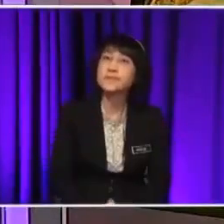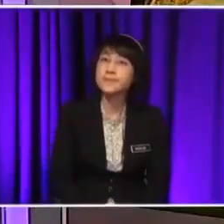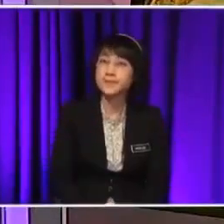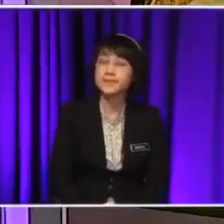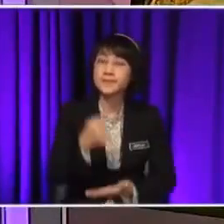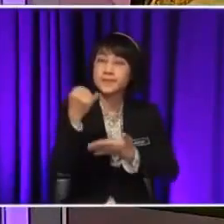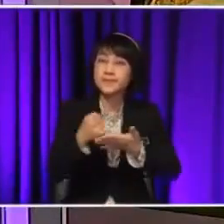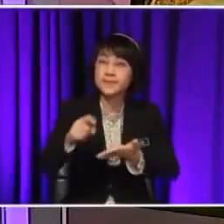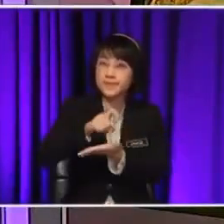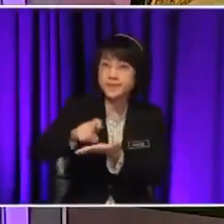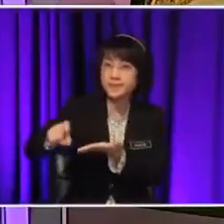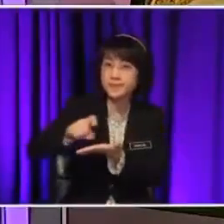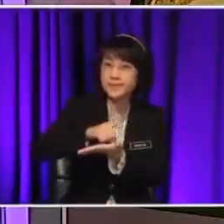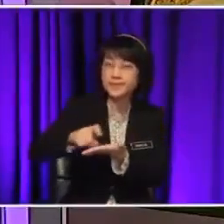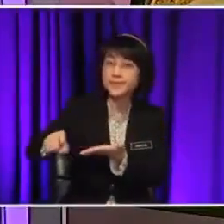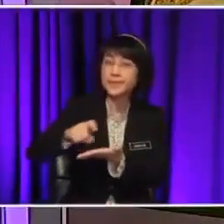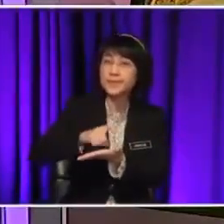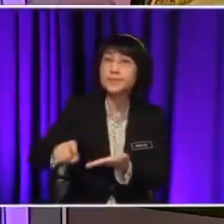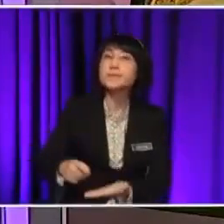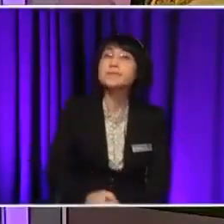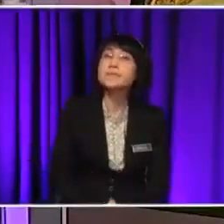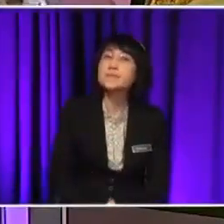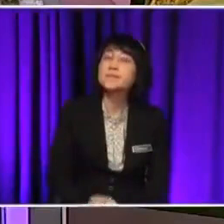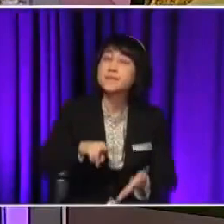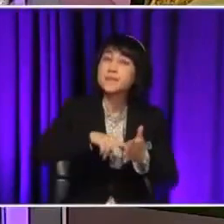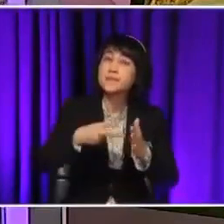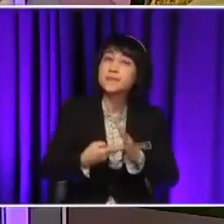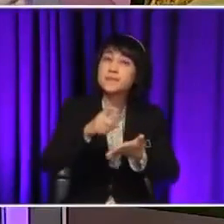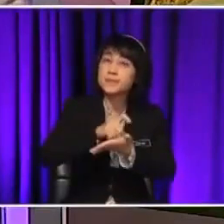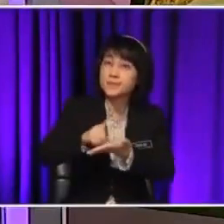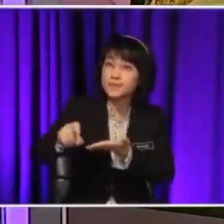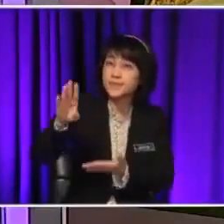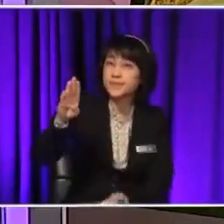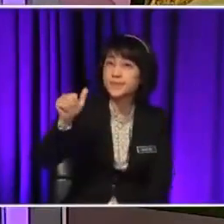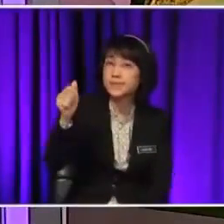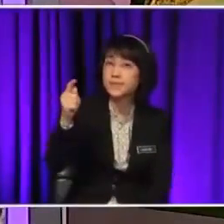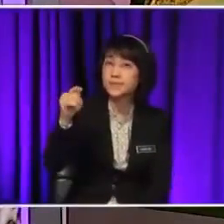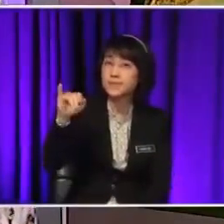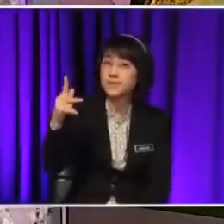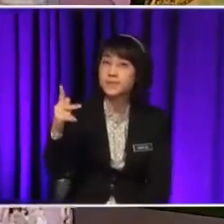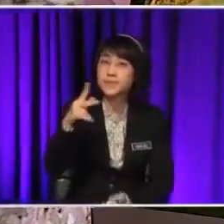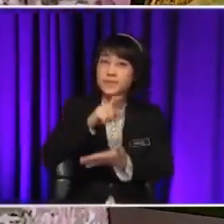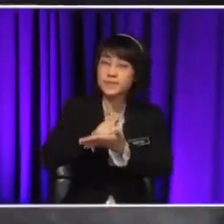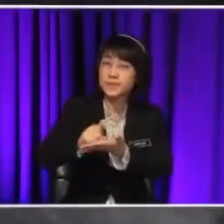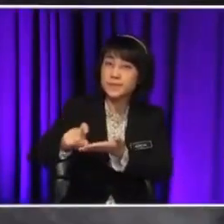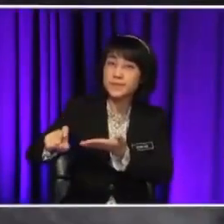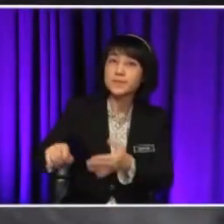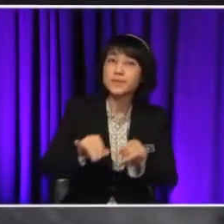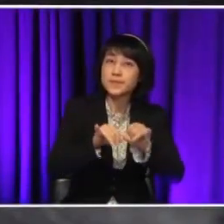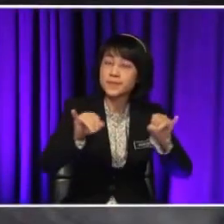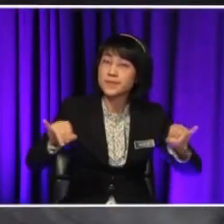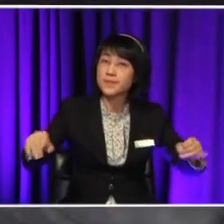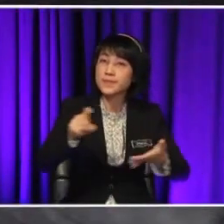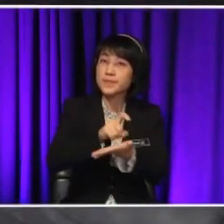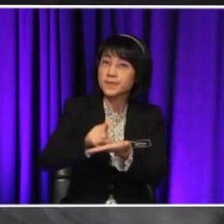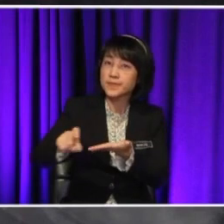seni batik, okey? Yang sini kita kena tahu maksud batik itu sendiri apa. Okey. Kemudian kita kena tahu jenis-jenis